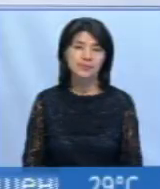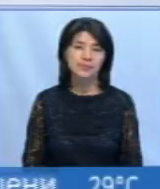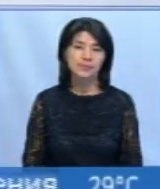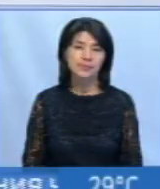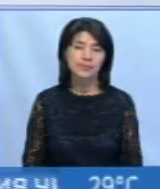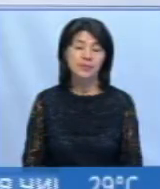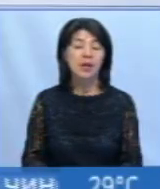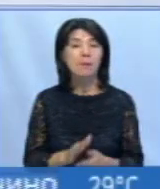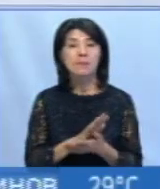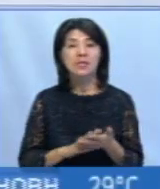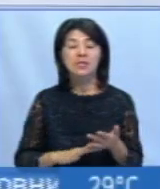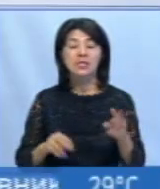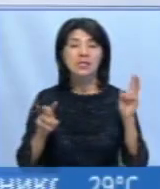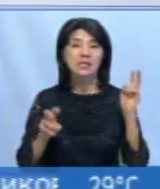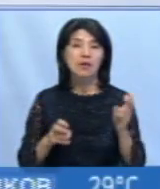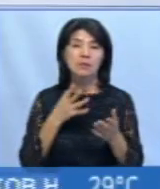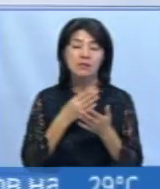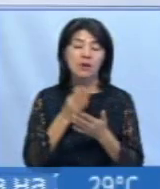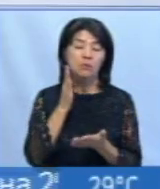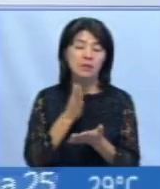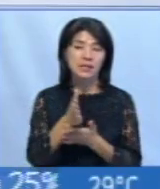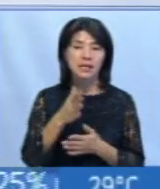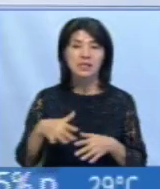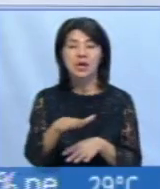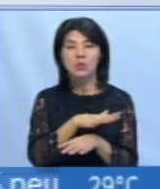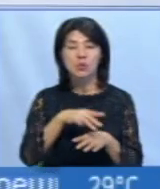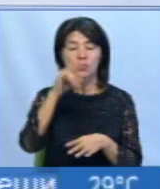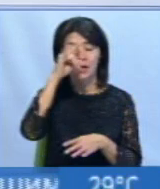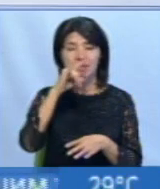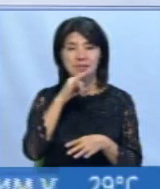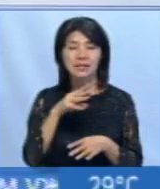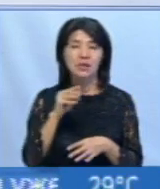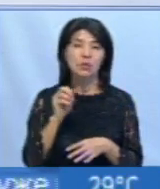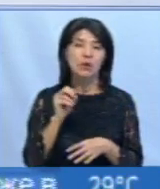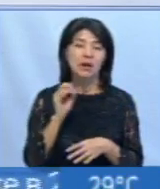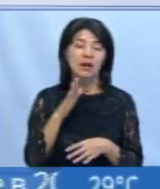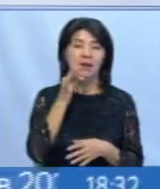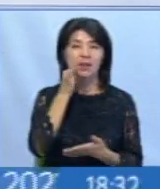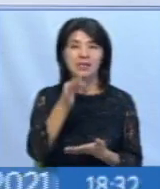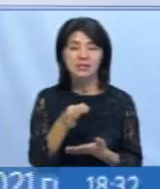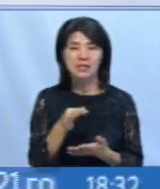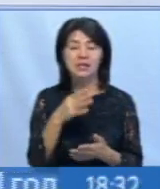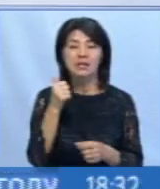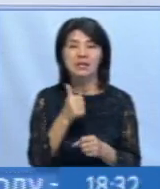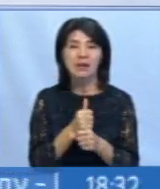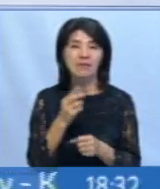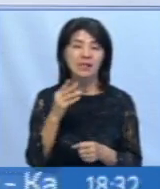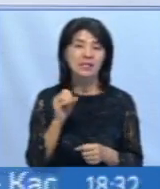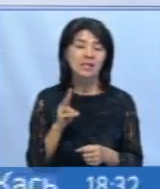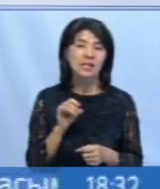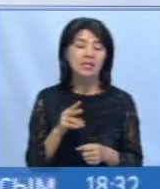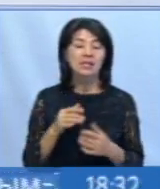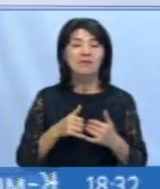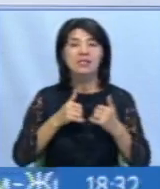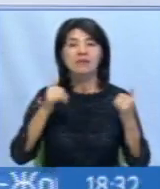В продолжении темы в своем послании народу Казахстана Касым-Жомарт Токаев озвучил основные цели в развитии страны, в том